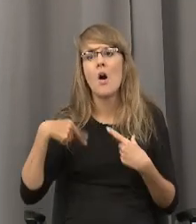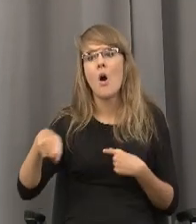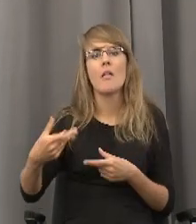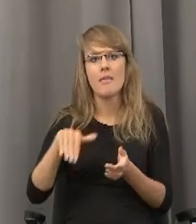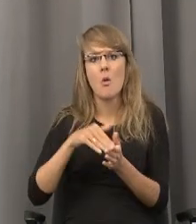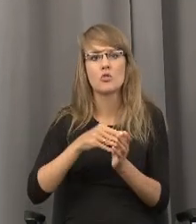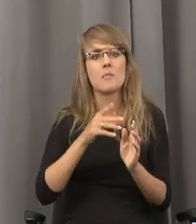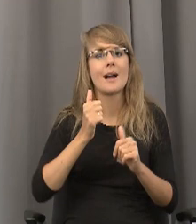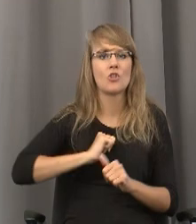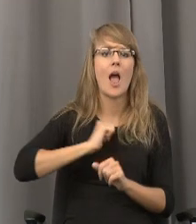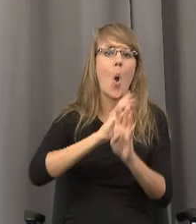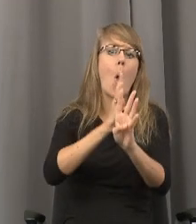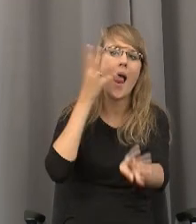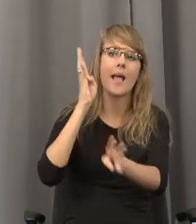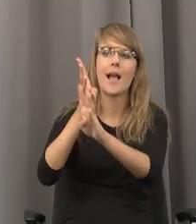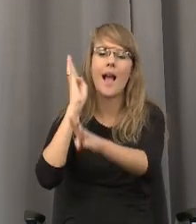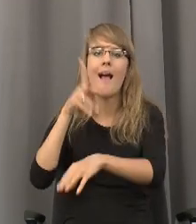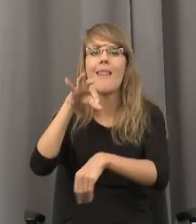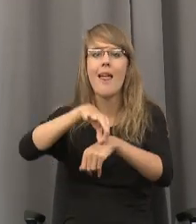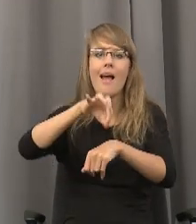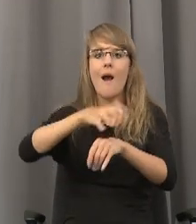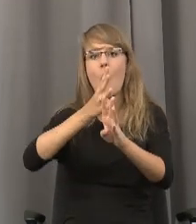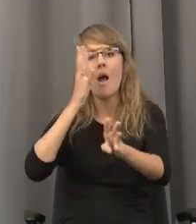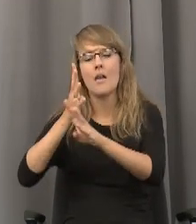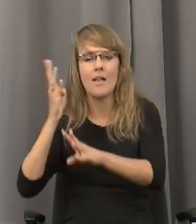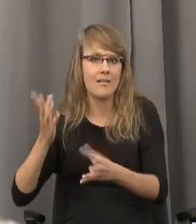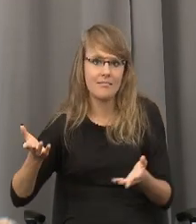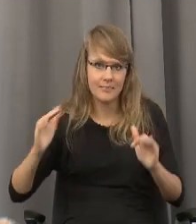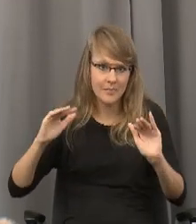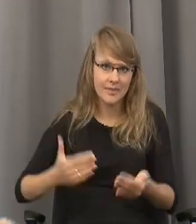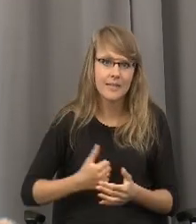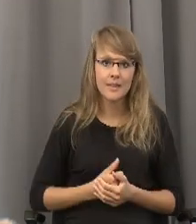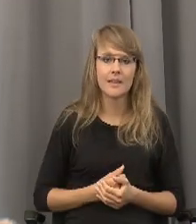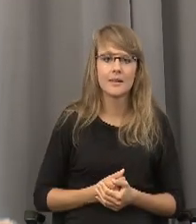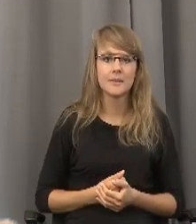do specjalistów, co ulży zwłaszcza opiece ambulatoryjnej.